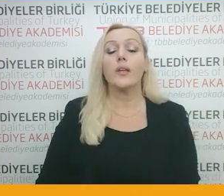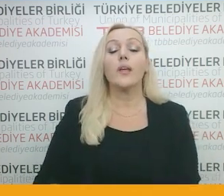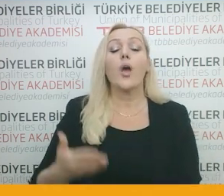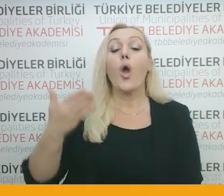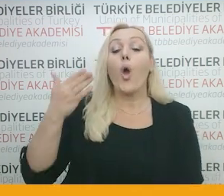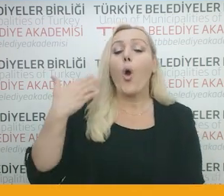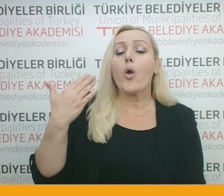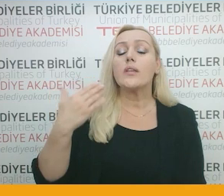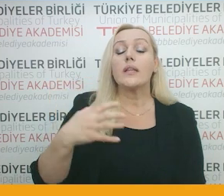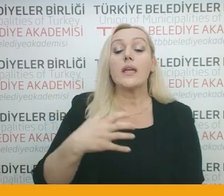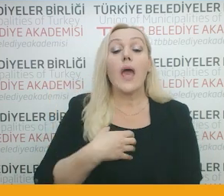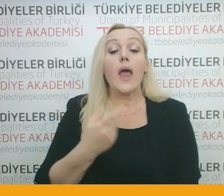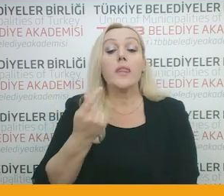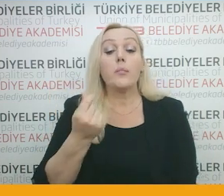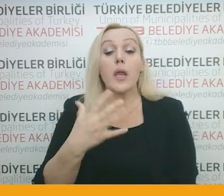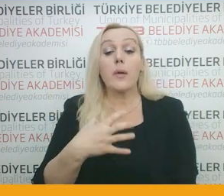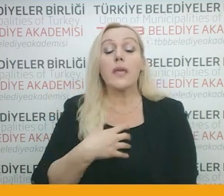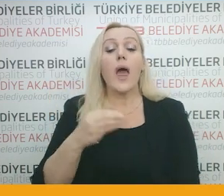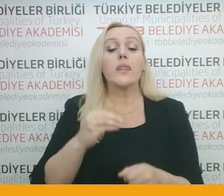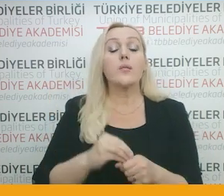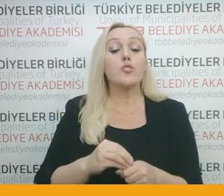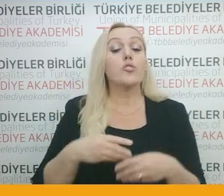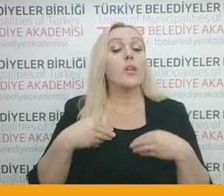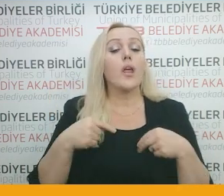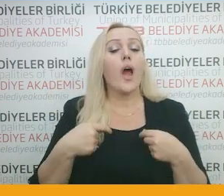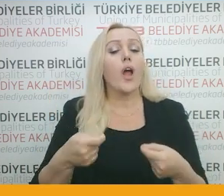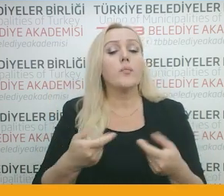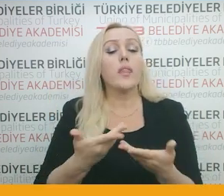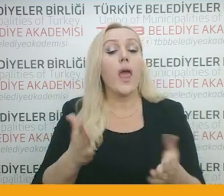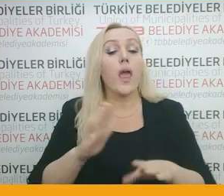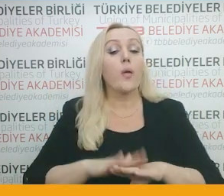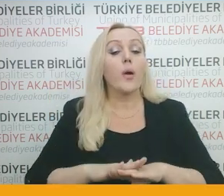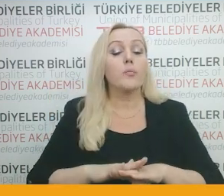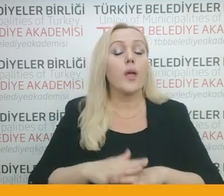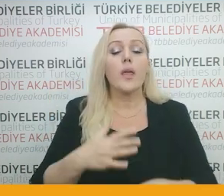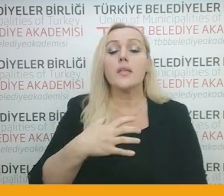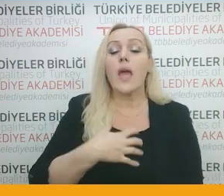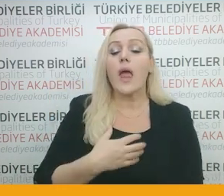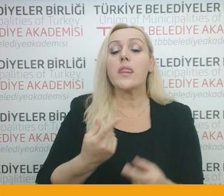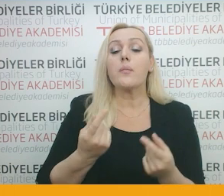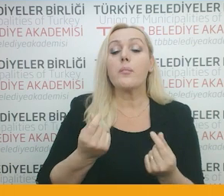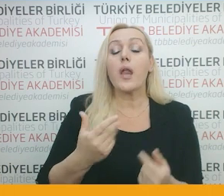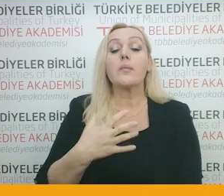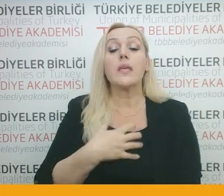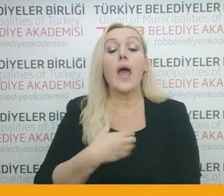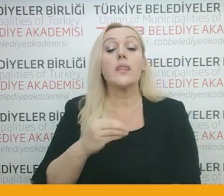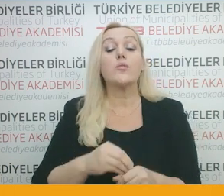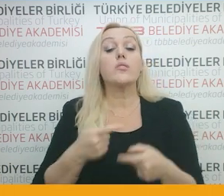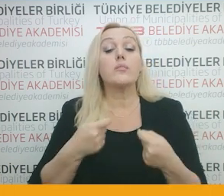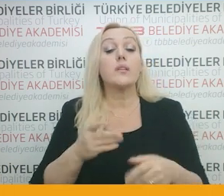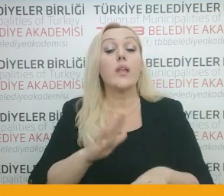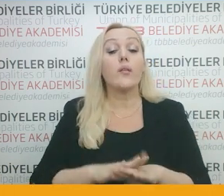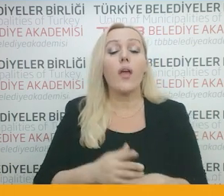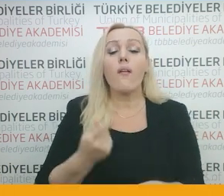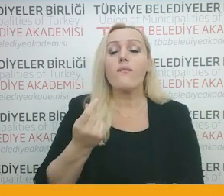Öncelikle kendi paramızı kendimiz için harcadığımızda nasıl davranırız? Bunu ortaya koymuş. Ne demiş? Kendi paramızı kendimiz için harcadığımızda fiyatı